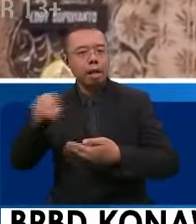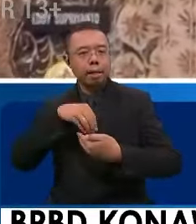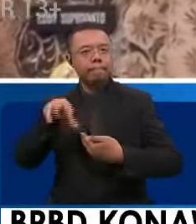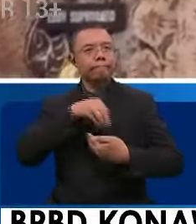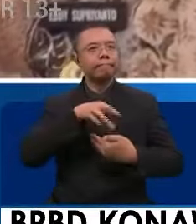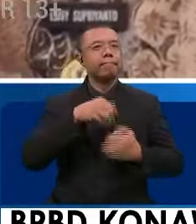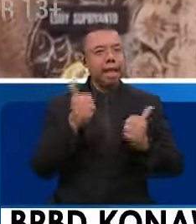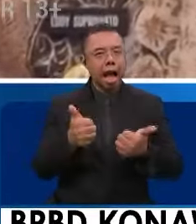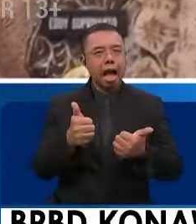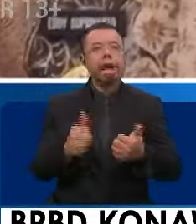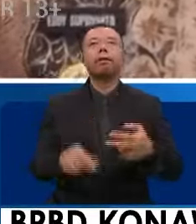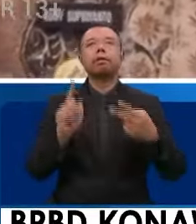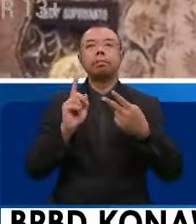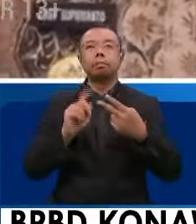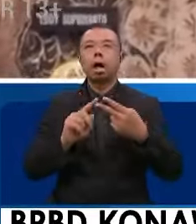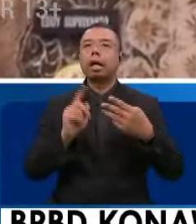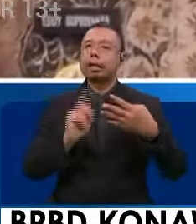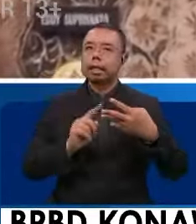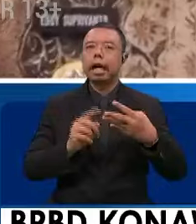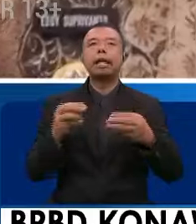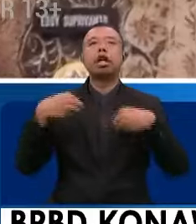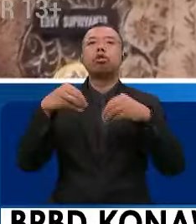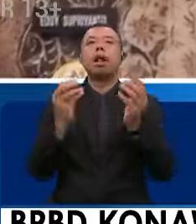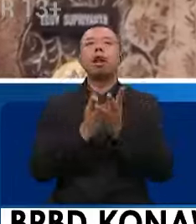kita melakukan pemasaran melalui website